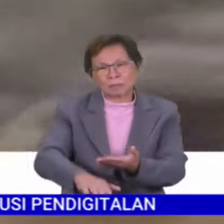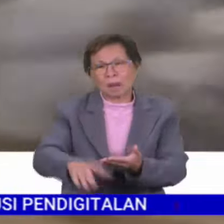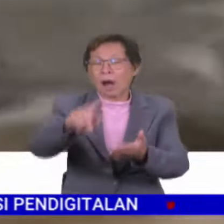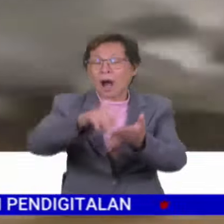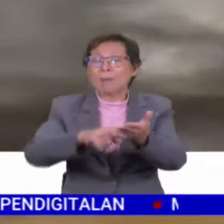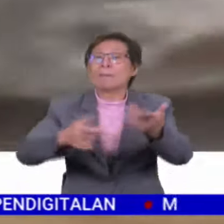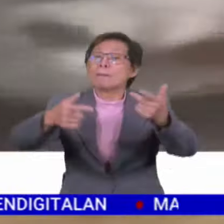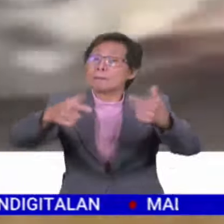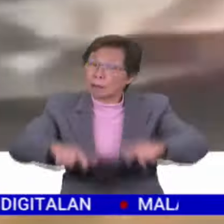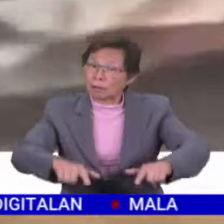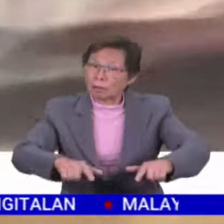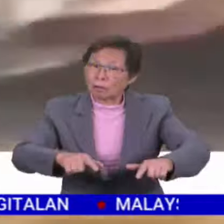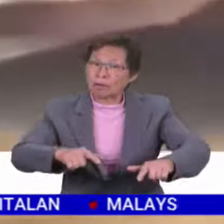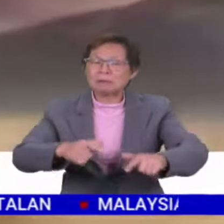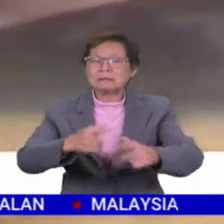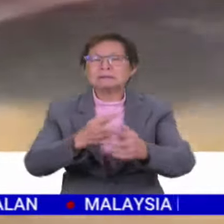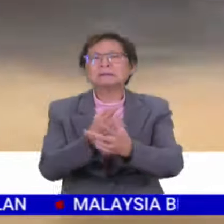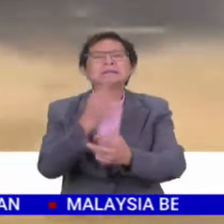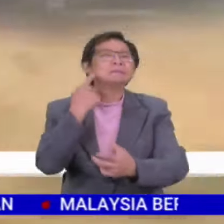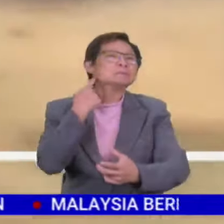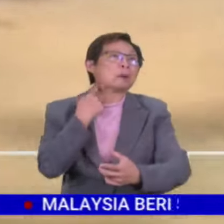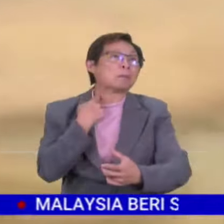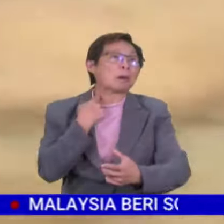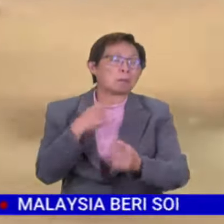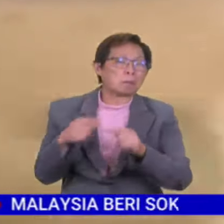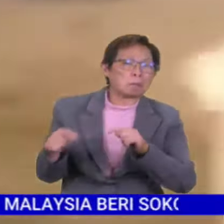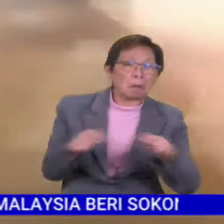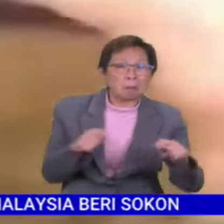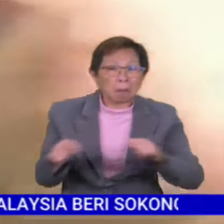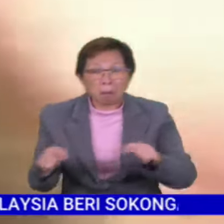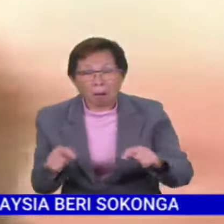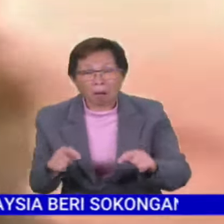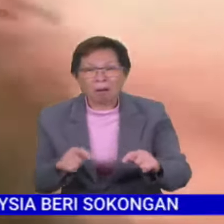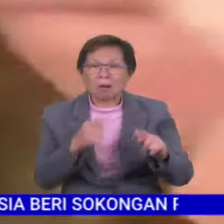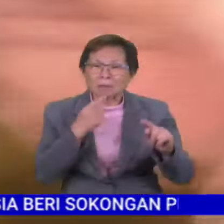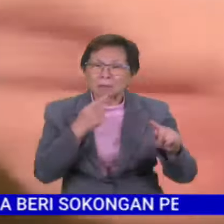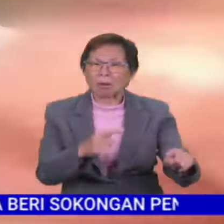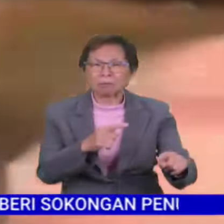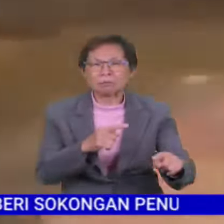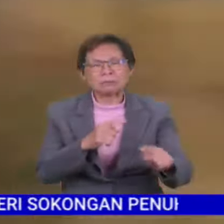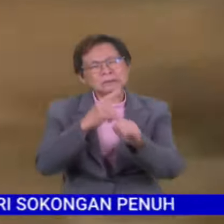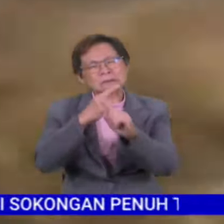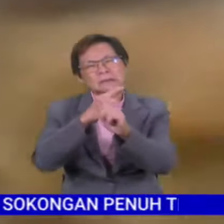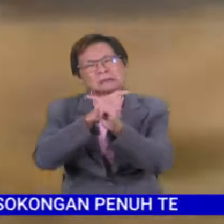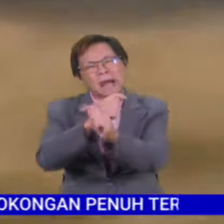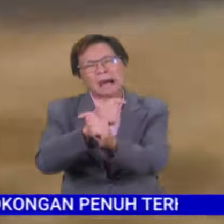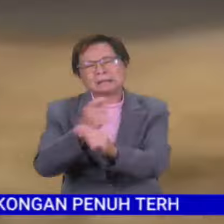apa yang berlaku hanya reaksi saraf. Penonton yakin tindak balas ikan itu tidak akan bertahan lama.